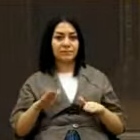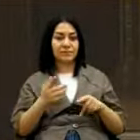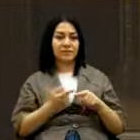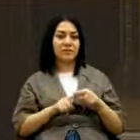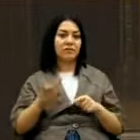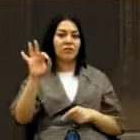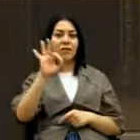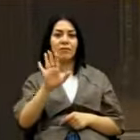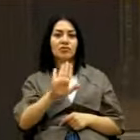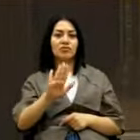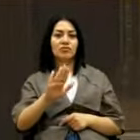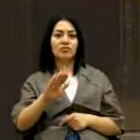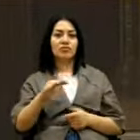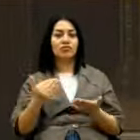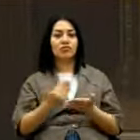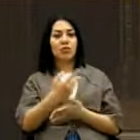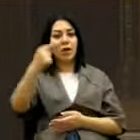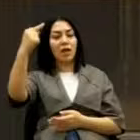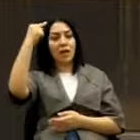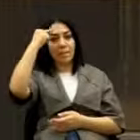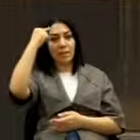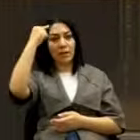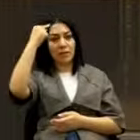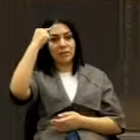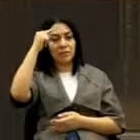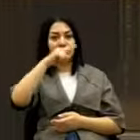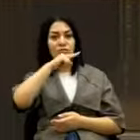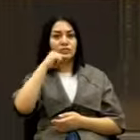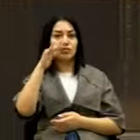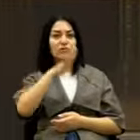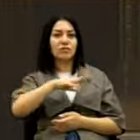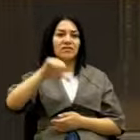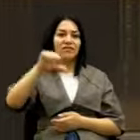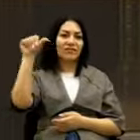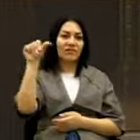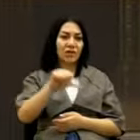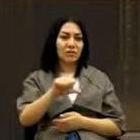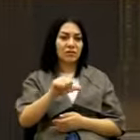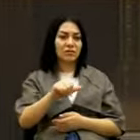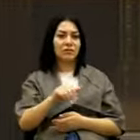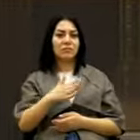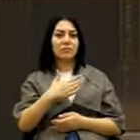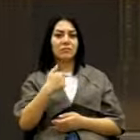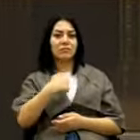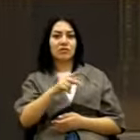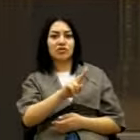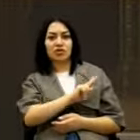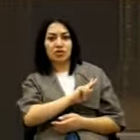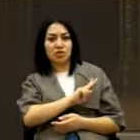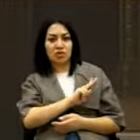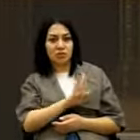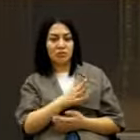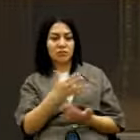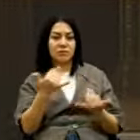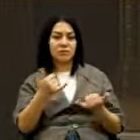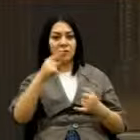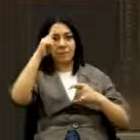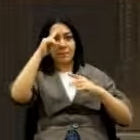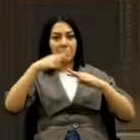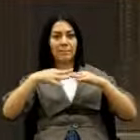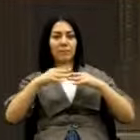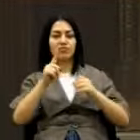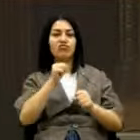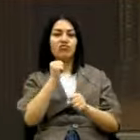որ նոր ենք իմացել, որ ասենք Ռուսաստանը վատն է կամ մեզ չի սիրում, հա, հիմա մտածում ենք, թե ինչ